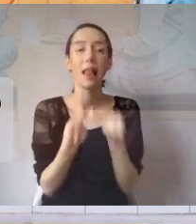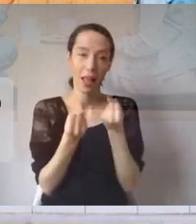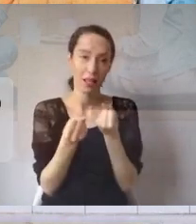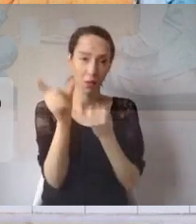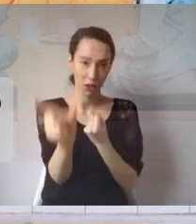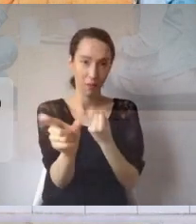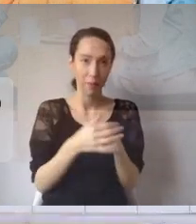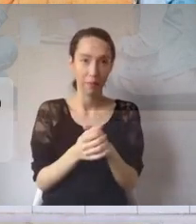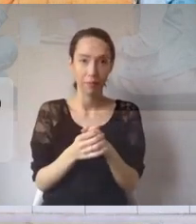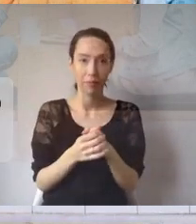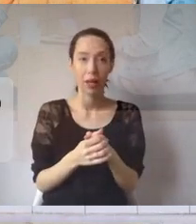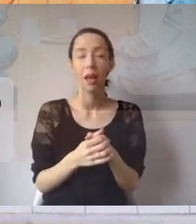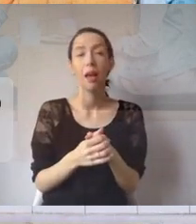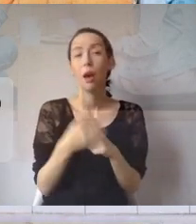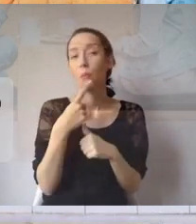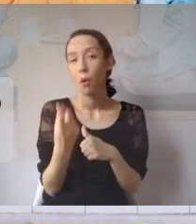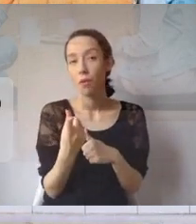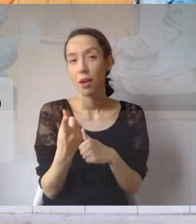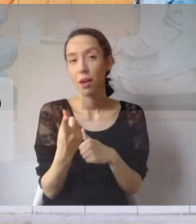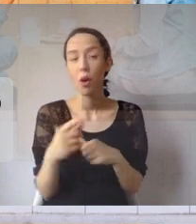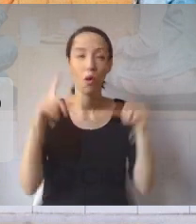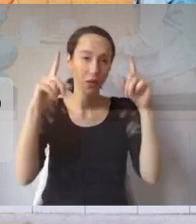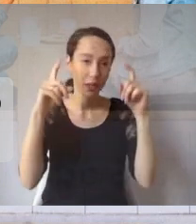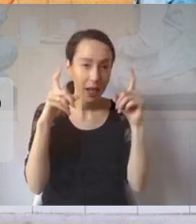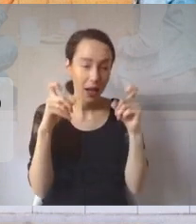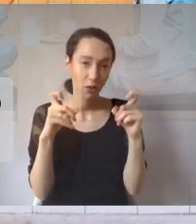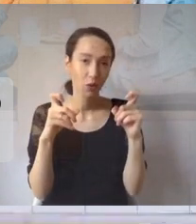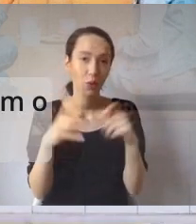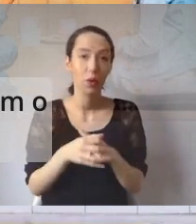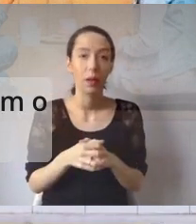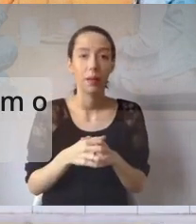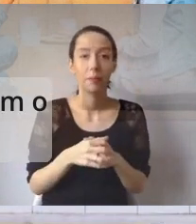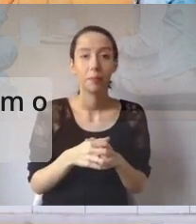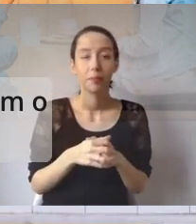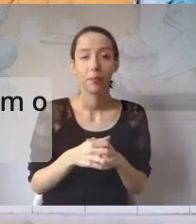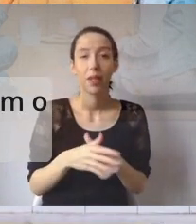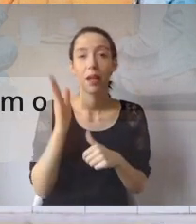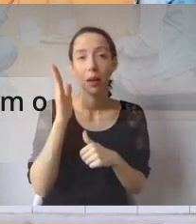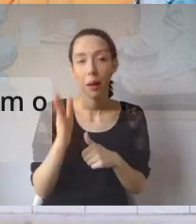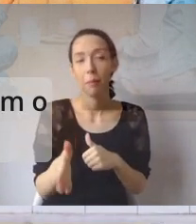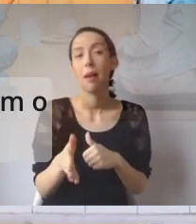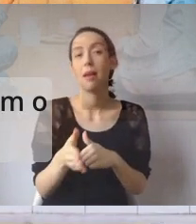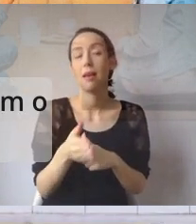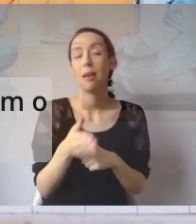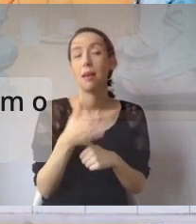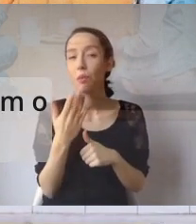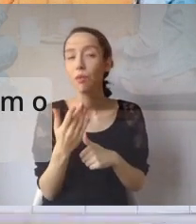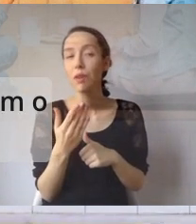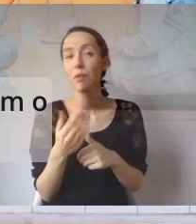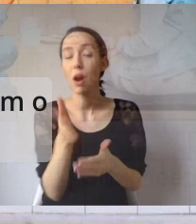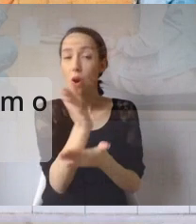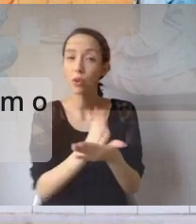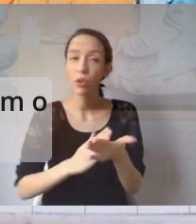zdjęciu profilowym, zdjęciu w tle, o nagłówku, podsumowaniu i tak dalej, czyli opowiem o poszczególnych częściach profilu i opowiem